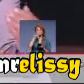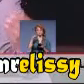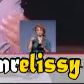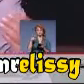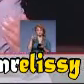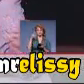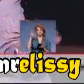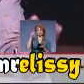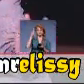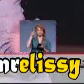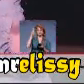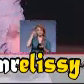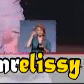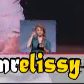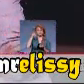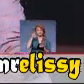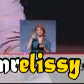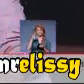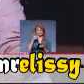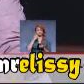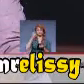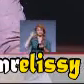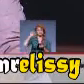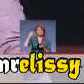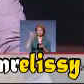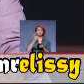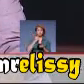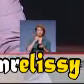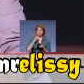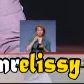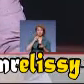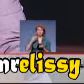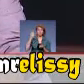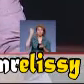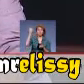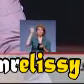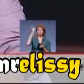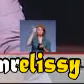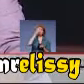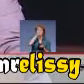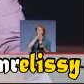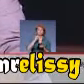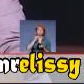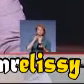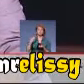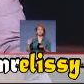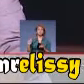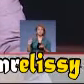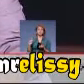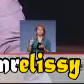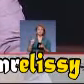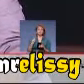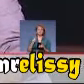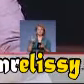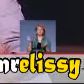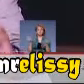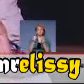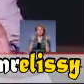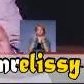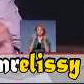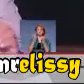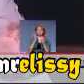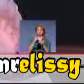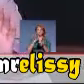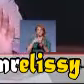الغنايم الجديده في ان وسوهاج لا وايه ده كل محافظ بيتخانق على مساحه الارض اللي هياخدها